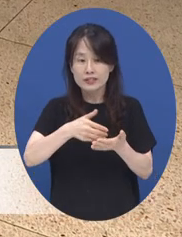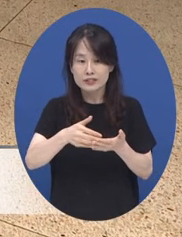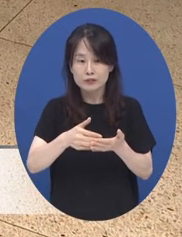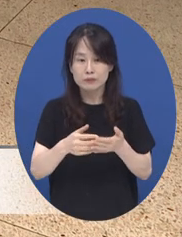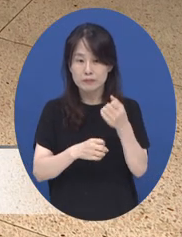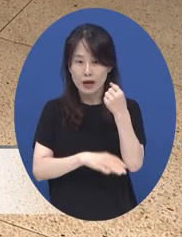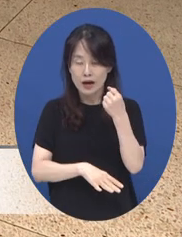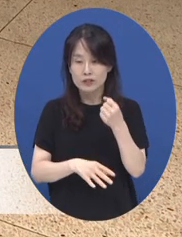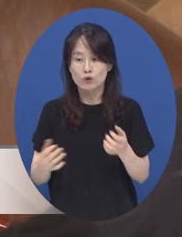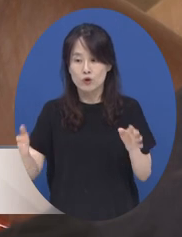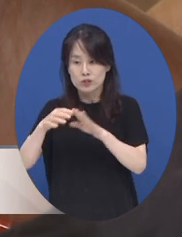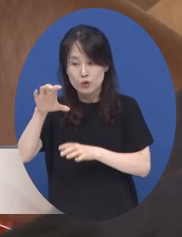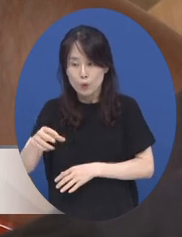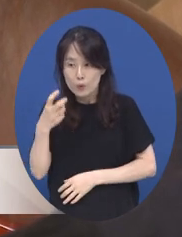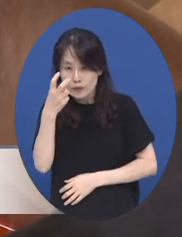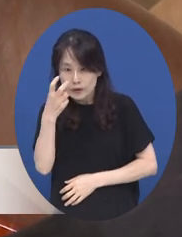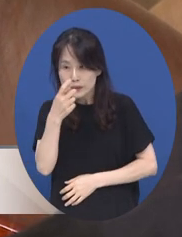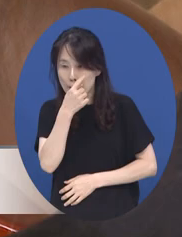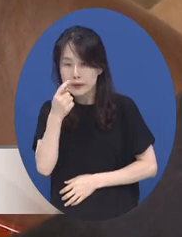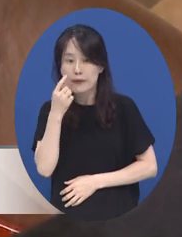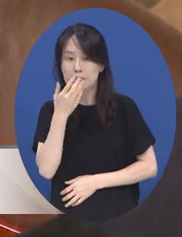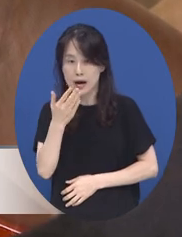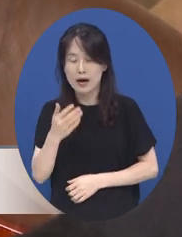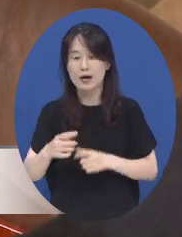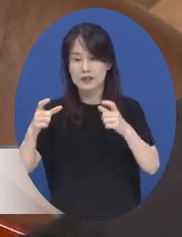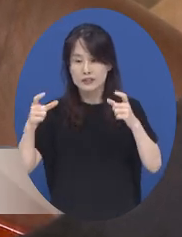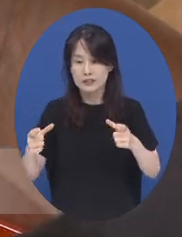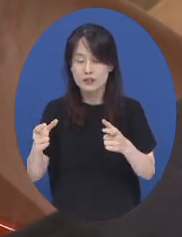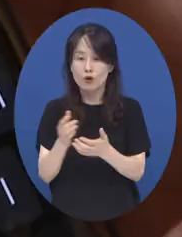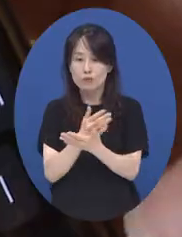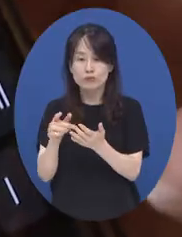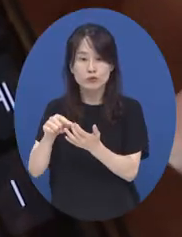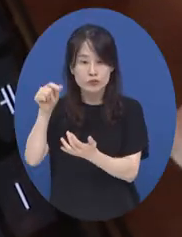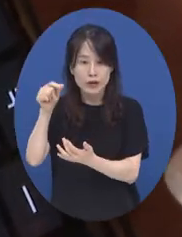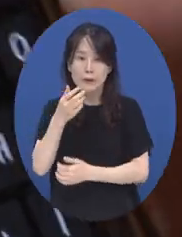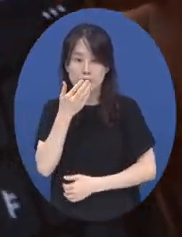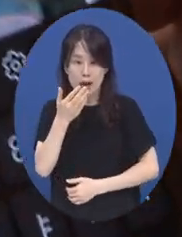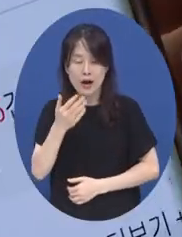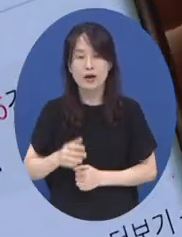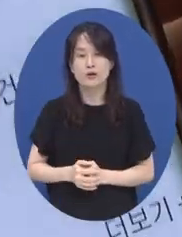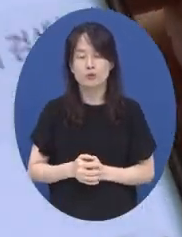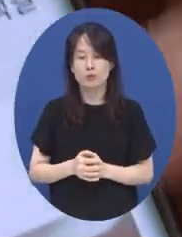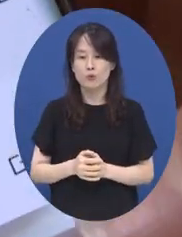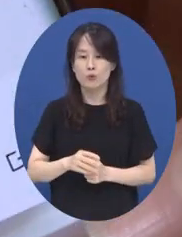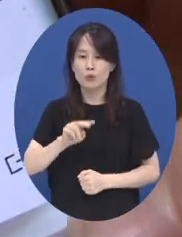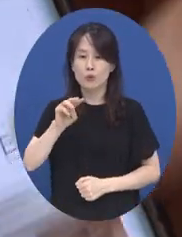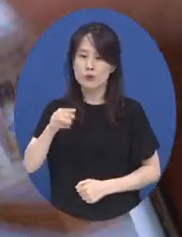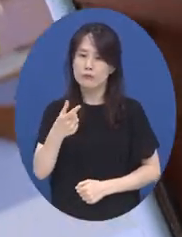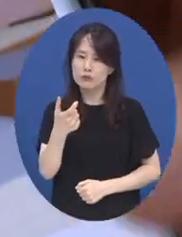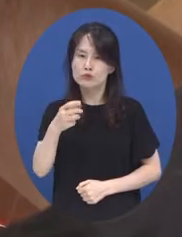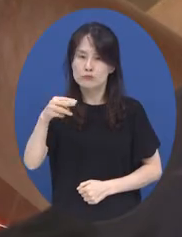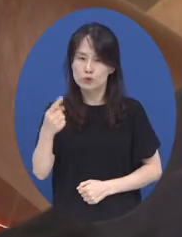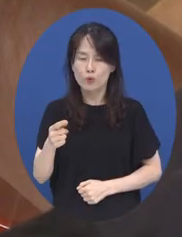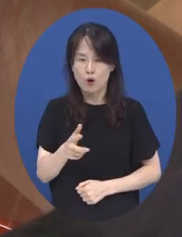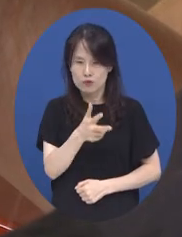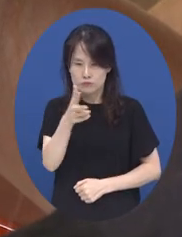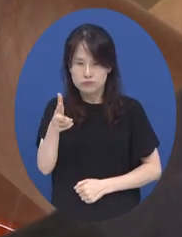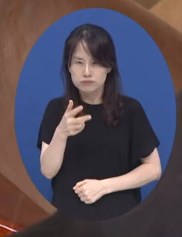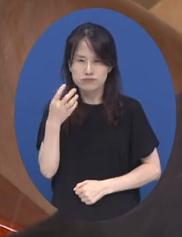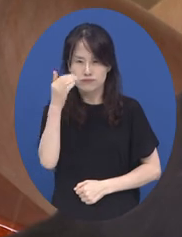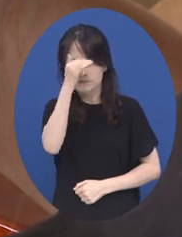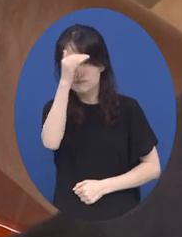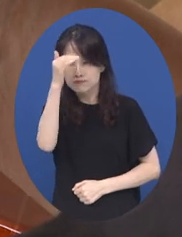시설 위치를 확인하거나 지역과 자원 분류를 선택하고 360도 가상현실 판으로 와 영상을 통해